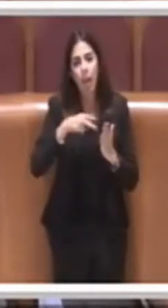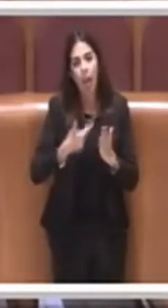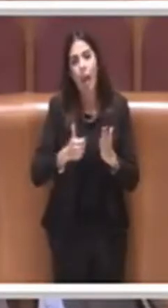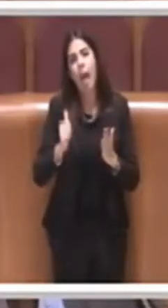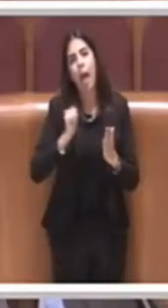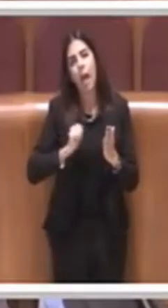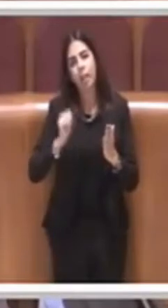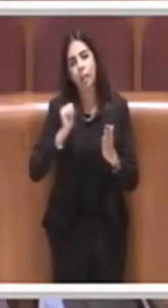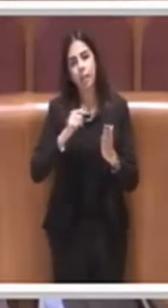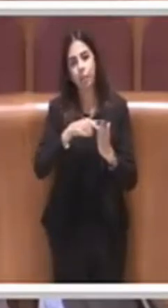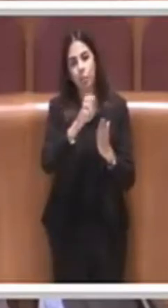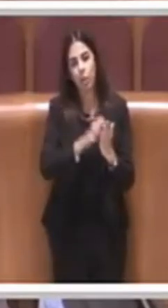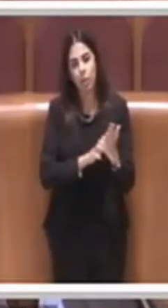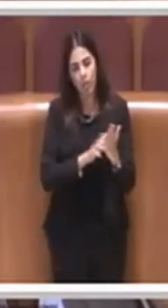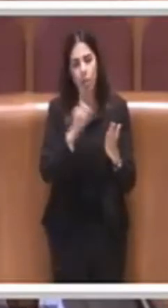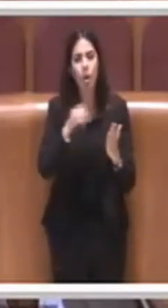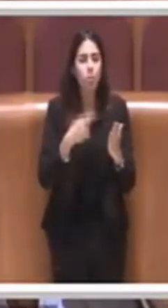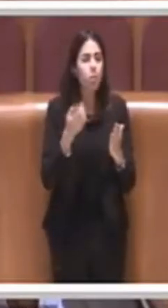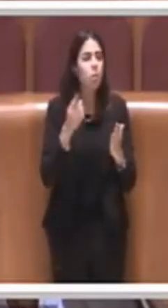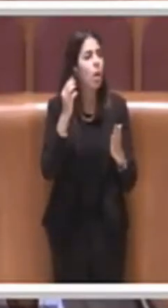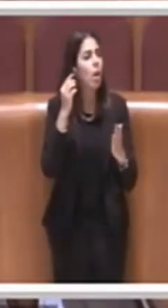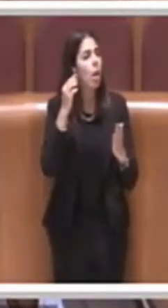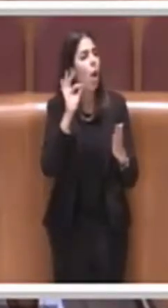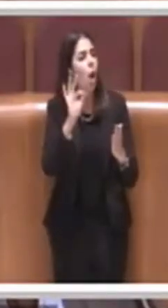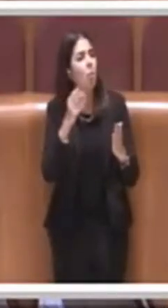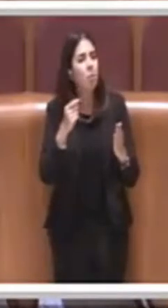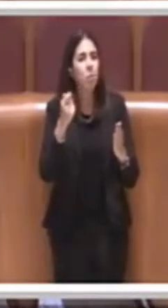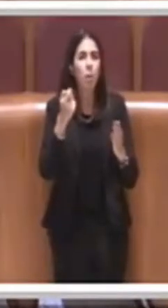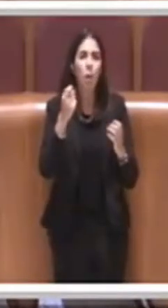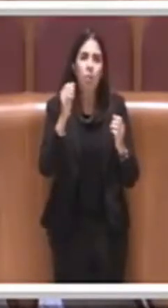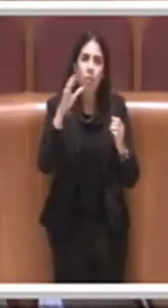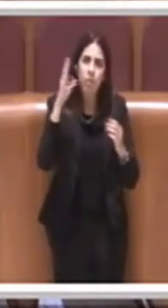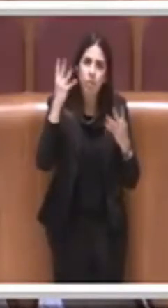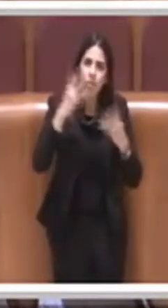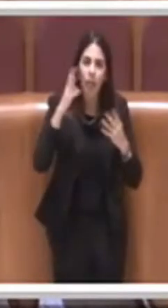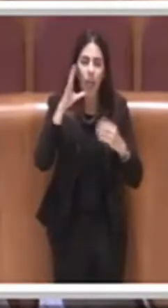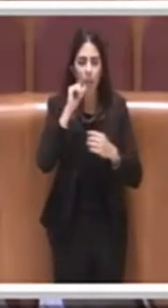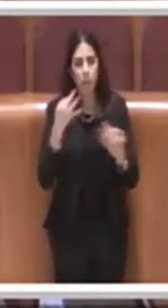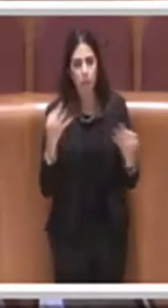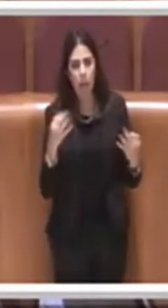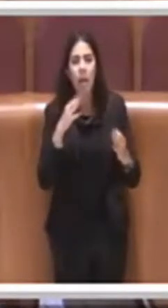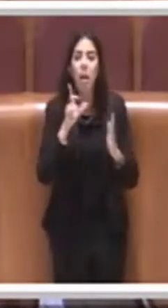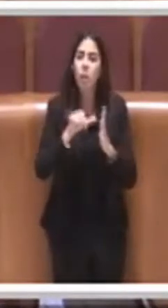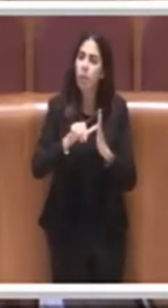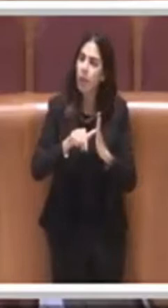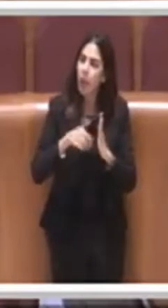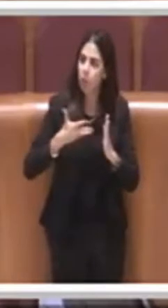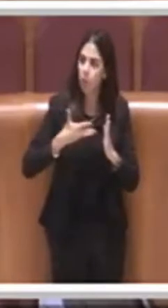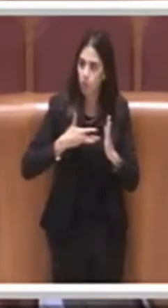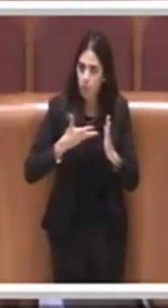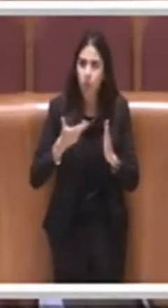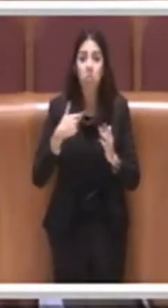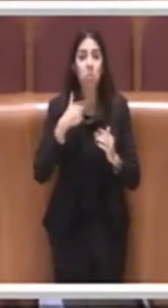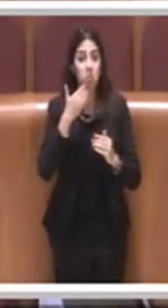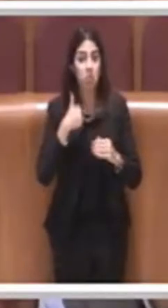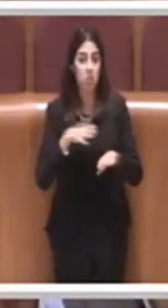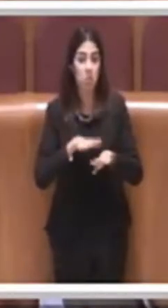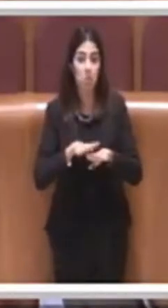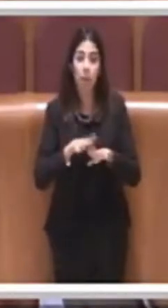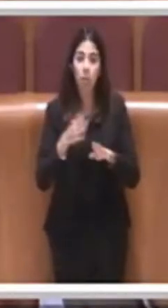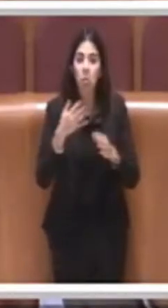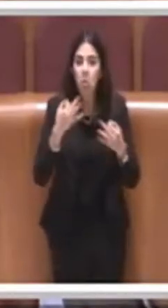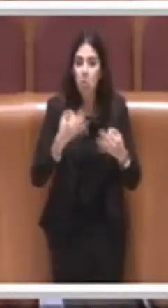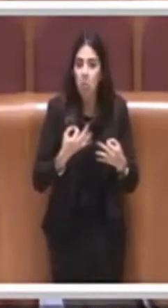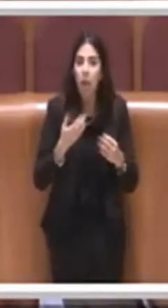il testo, anche per farsi un'idea. Quindi i tempi ci sono stati, secondo me il metodo è corretto, tra l'altro previsto dai